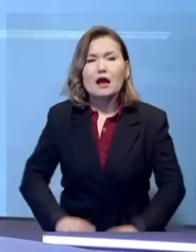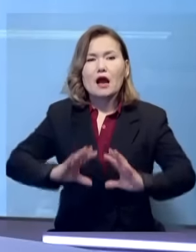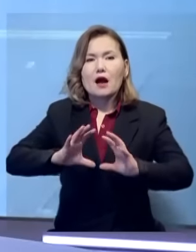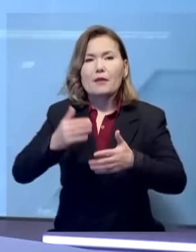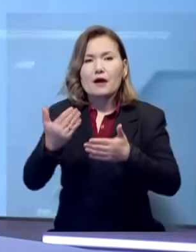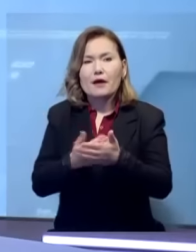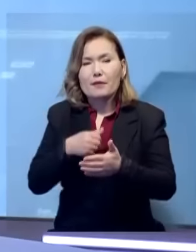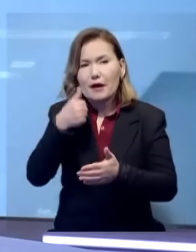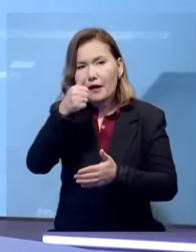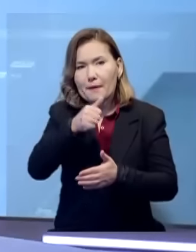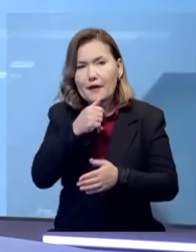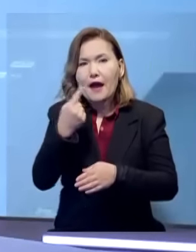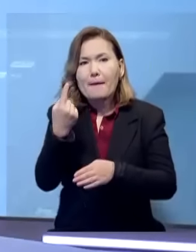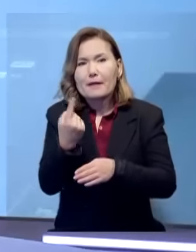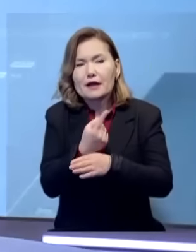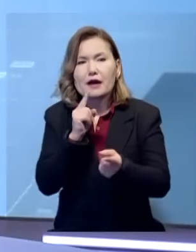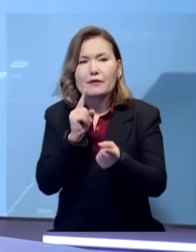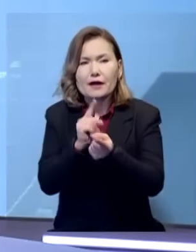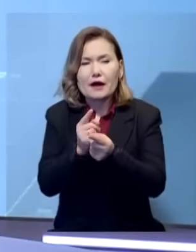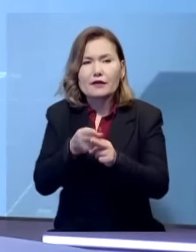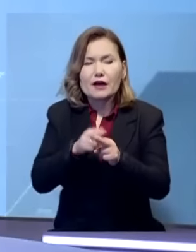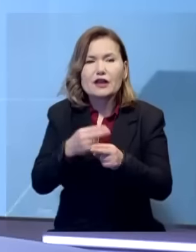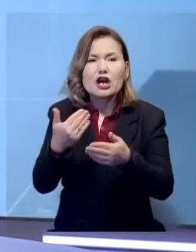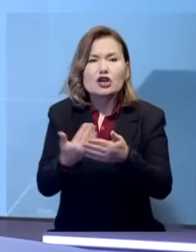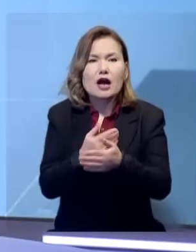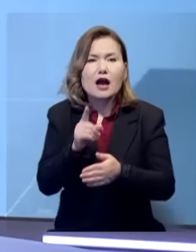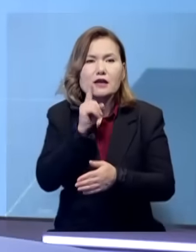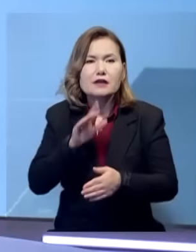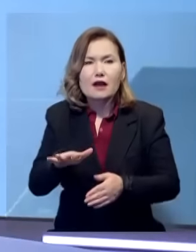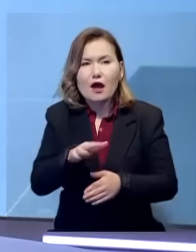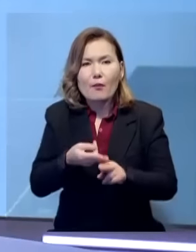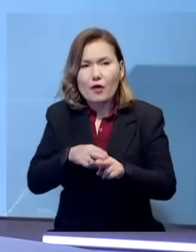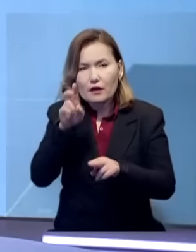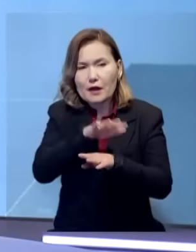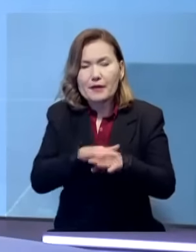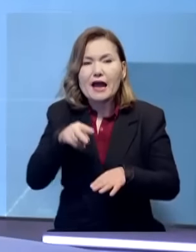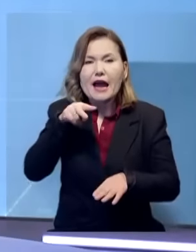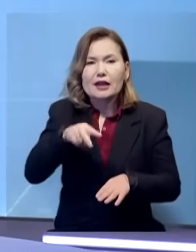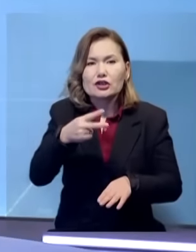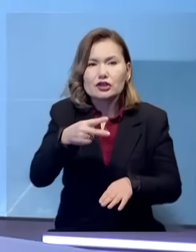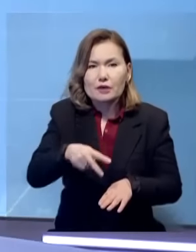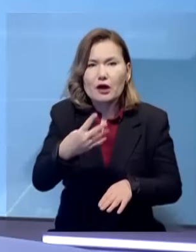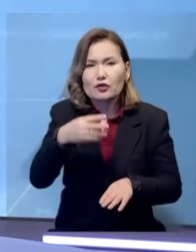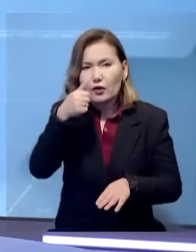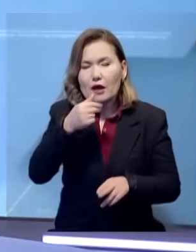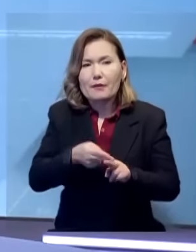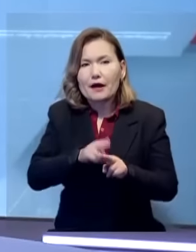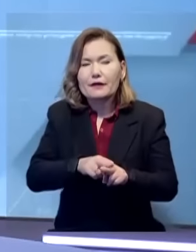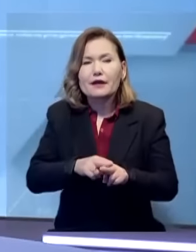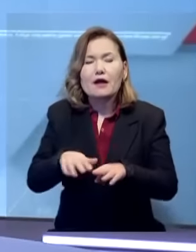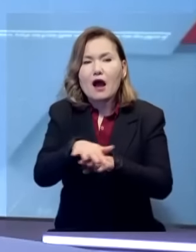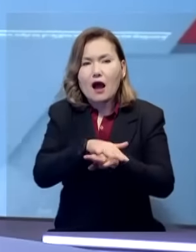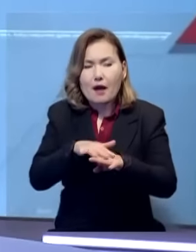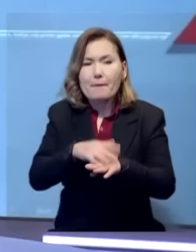Әлемде жаңа жылды бірінші болып қарсы алған елдің бірі Жаңа Зеландия. Бұл мемлекеттің жұрты 2024 жылда Кирибати халқымен